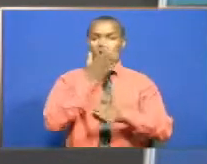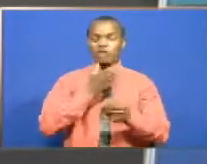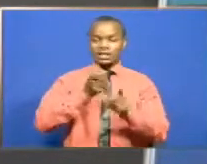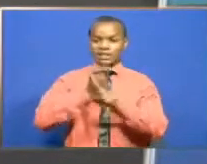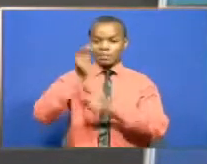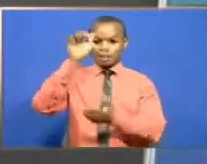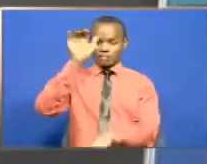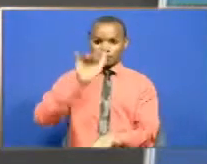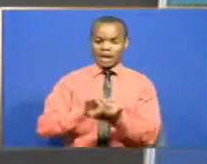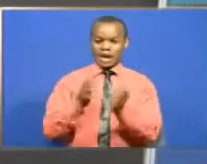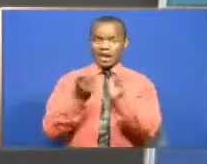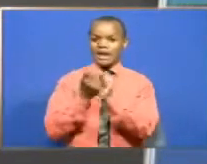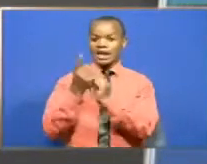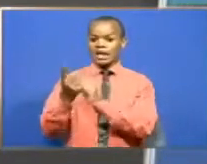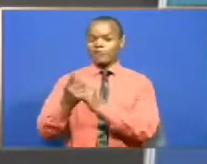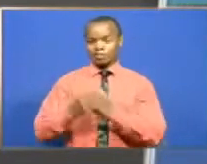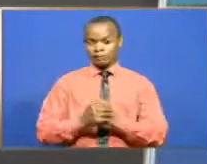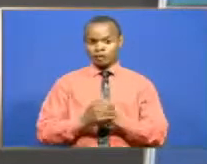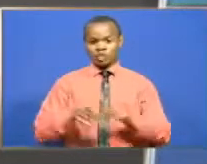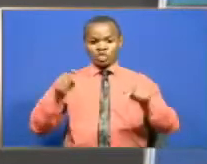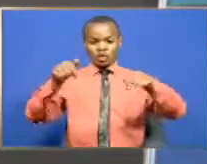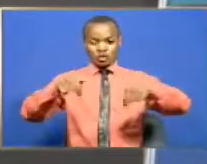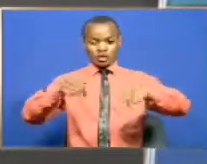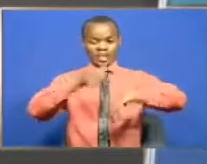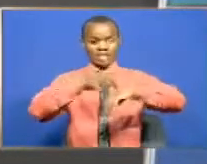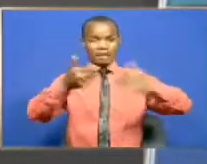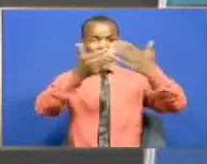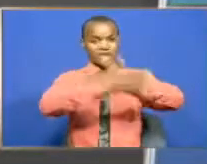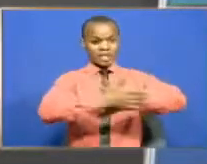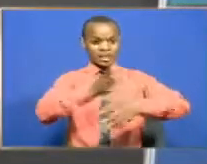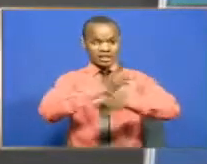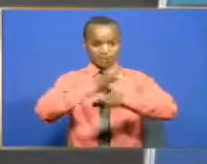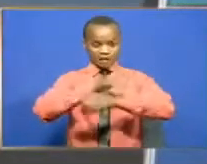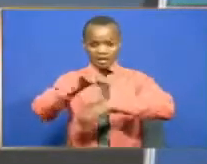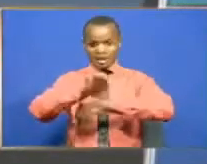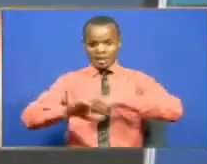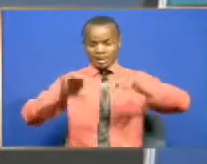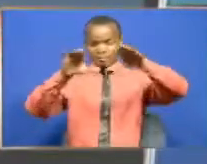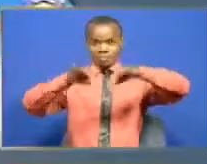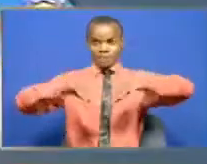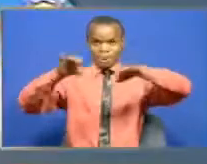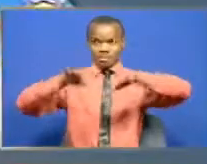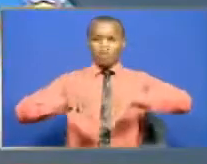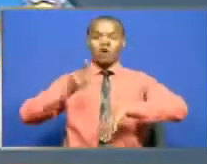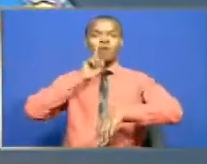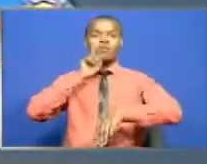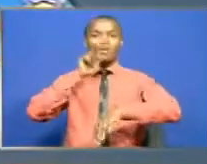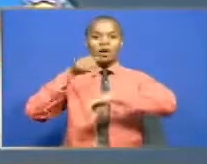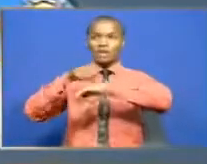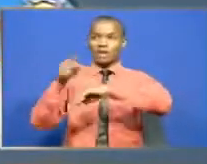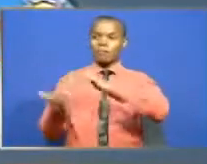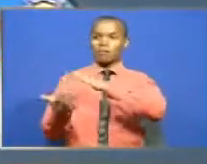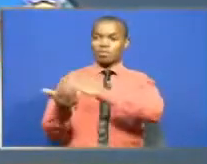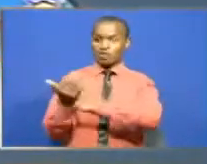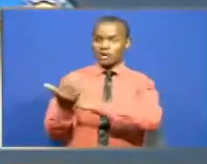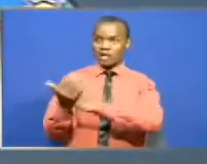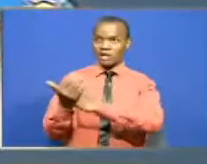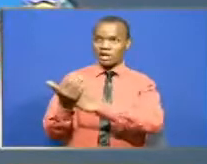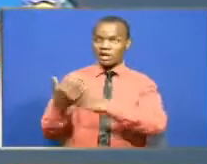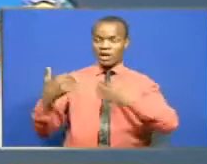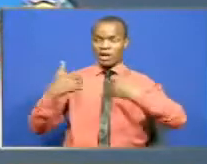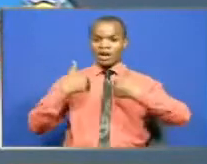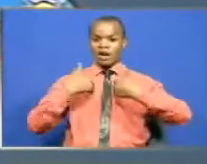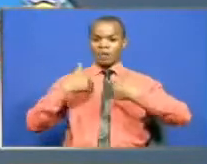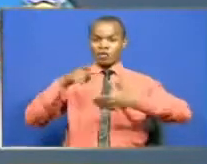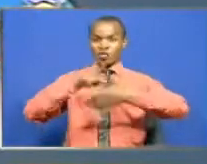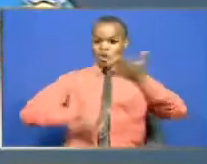huo huo, maeneo mengi ya nchi leo usiku kunatarajiwa kuwa na mvua. Na itakapotimu kesho asubuhi, ni kwamba mvua itakayopisha vipindi vya jua inatarajiwa